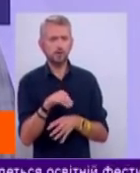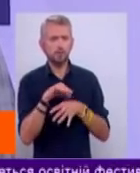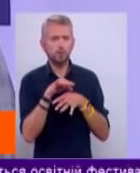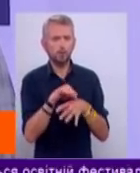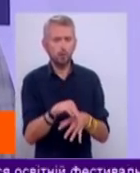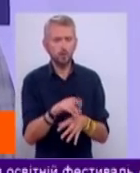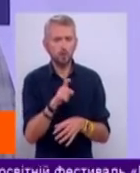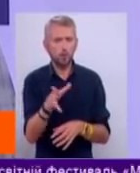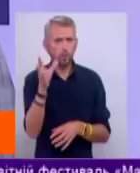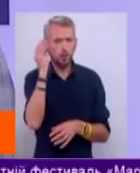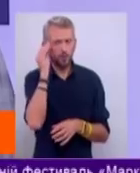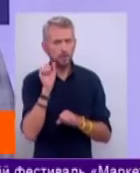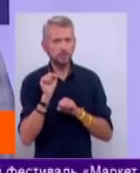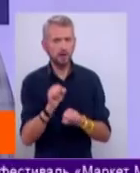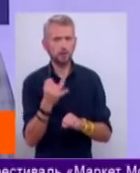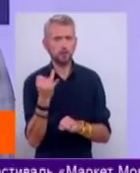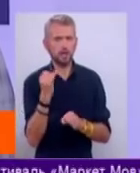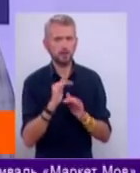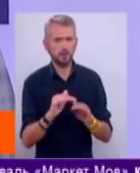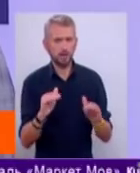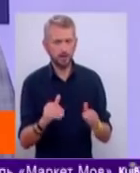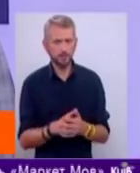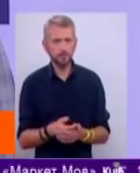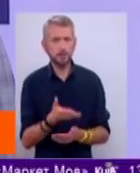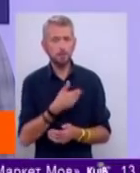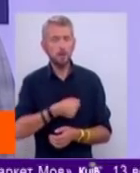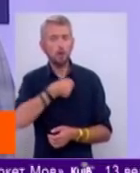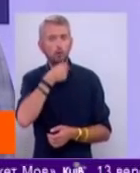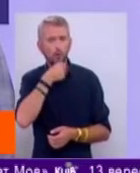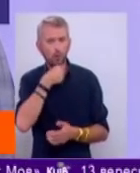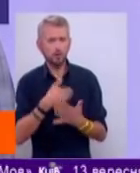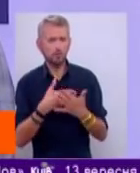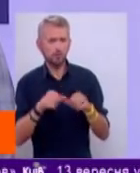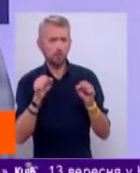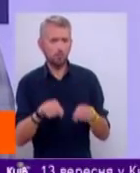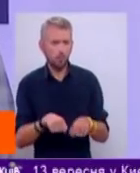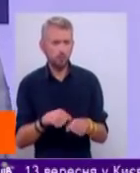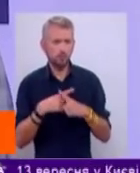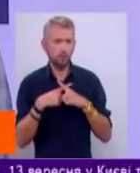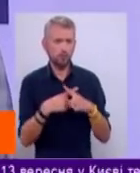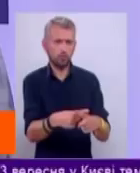проводилися з врахуванням і захистом інтересів дітей. Тобто ми, дорослі, можемо, скажімо так, піти